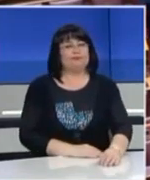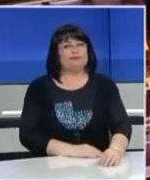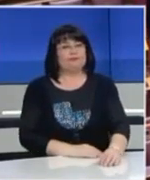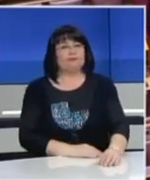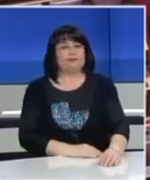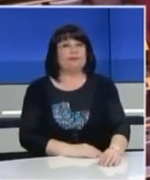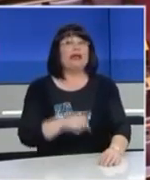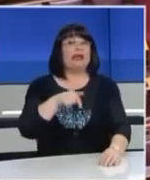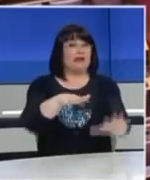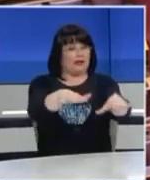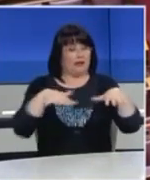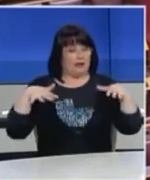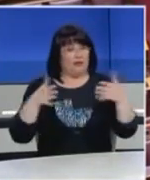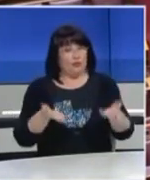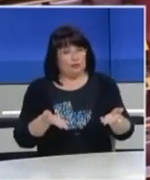Σε αυτή την αίθουσα